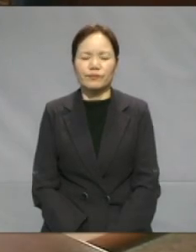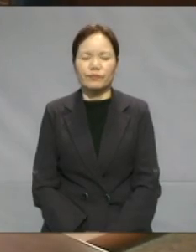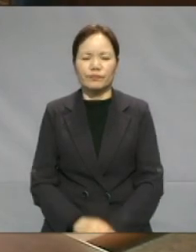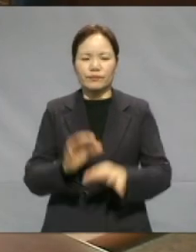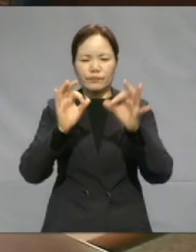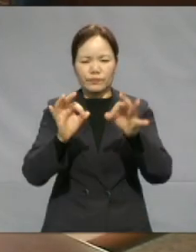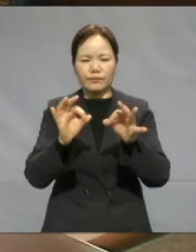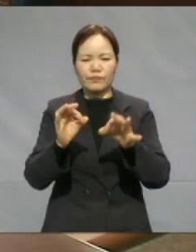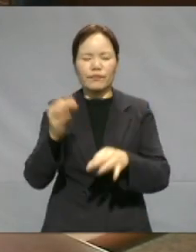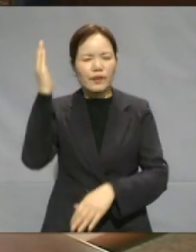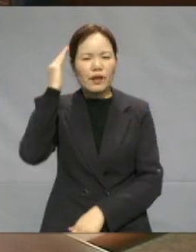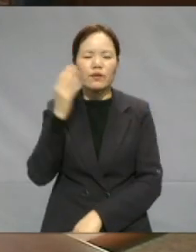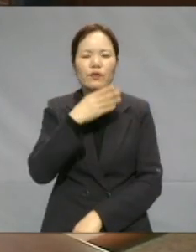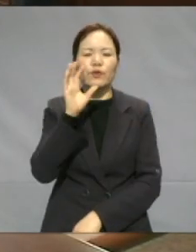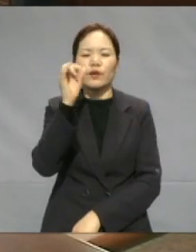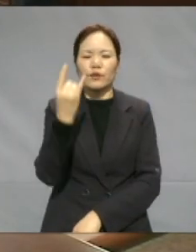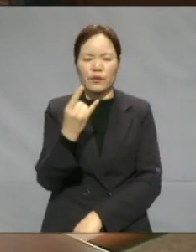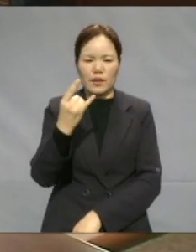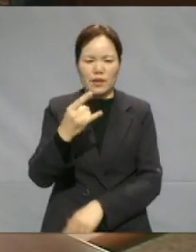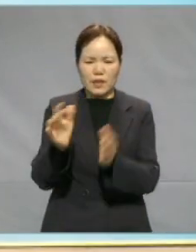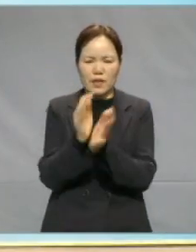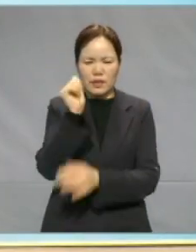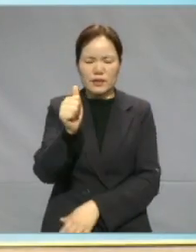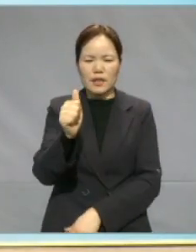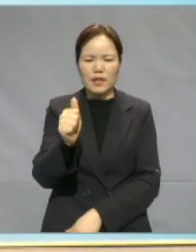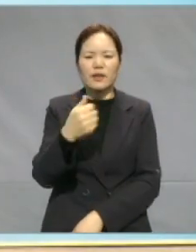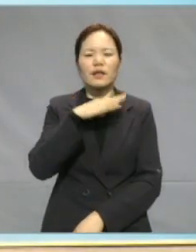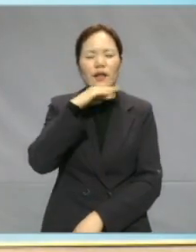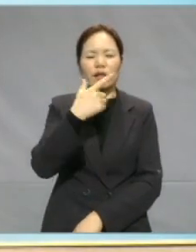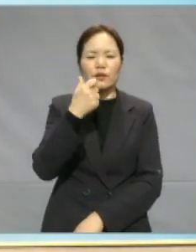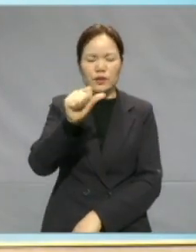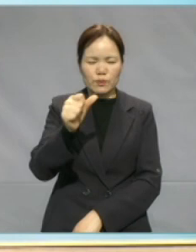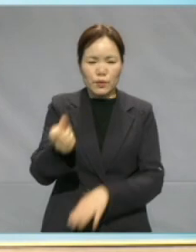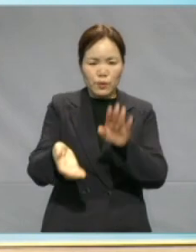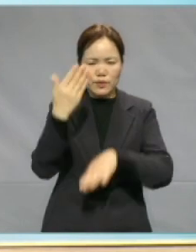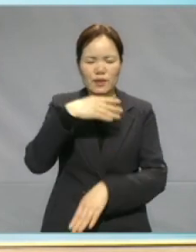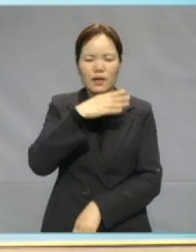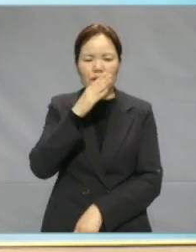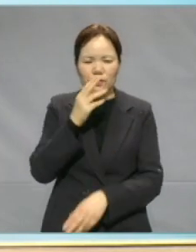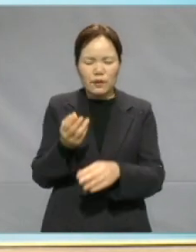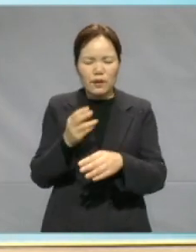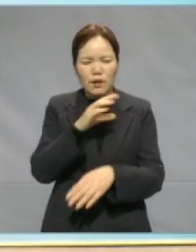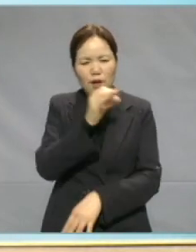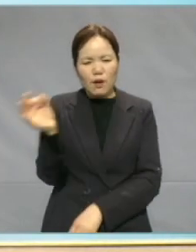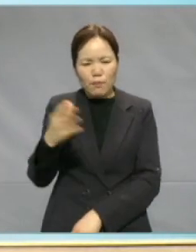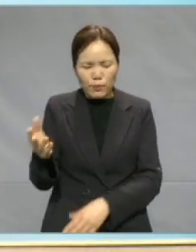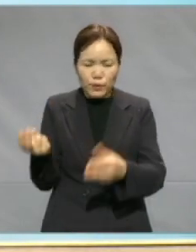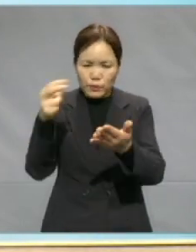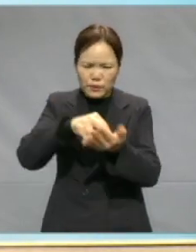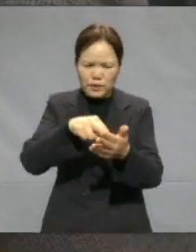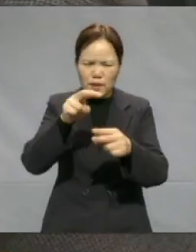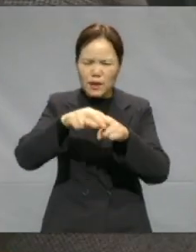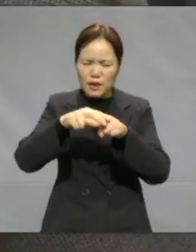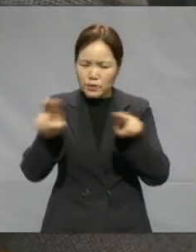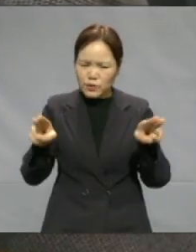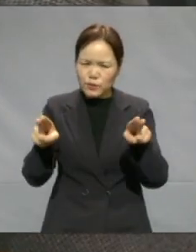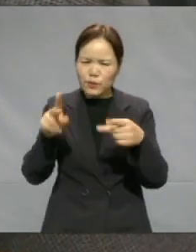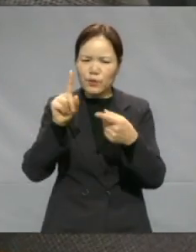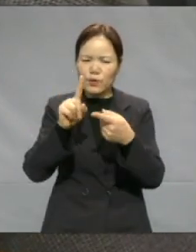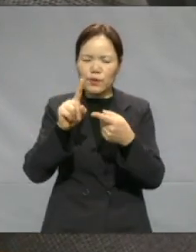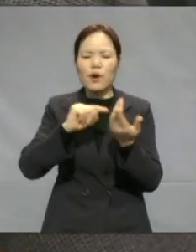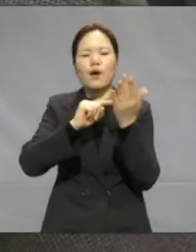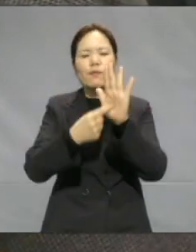김호일 대한노인회장은 65세 이상 지하철 무임승차 폐지 공약을 발표한 개혁신당 이준석 대표에게 망언을